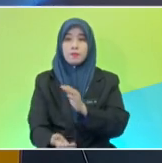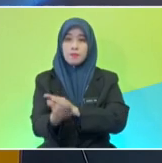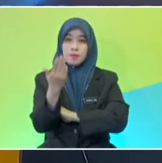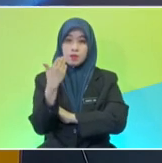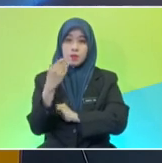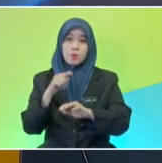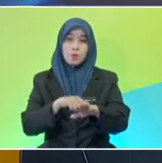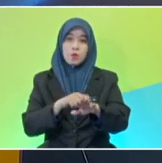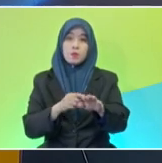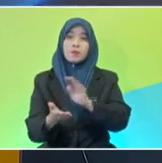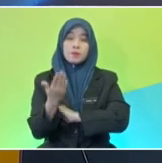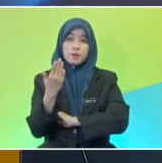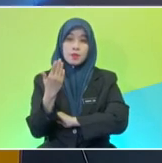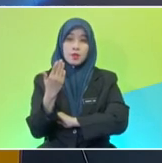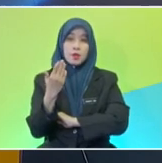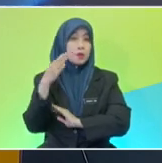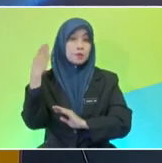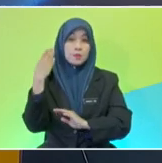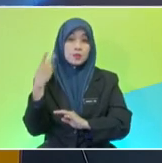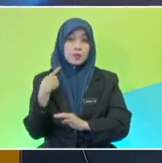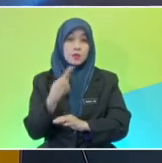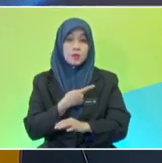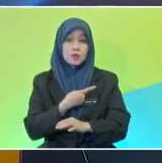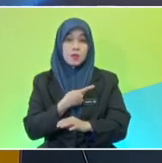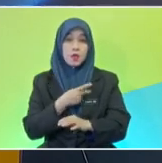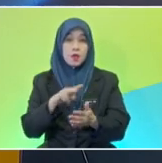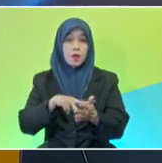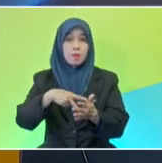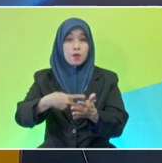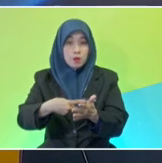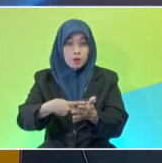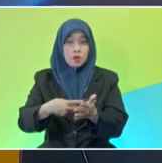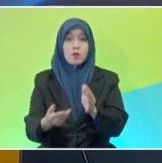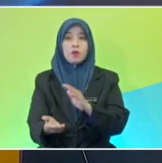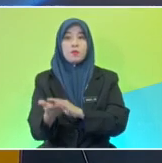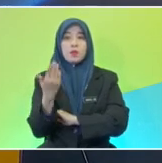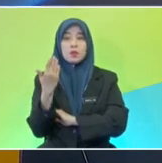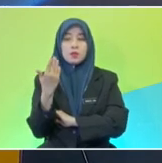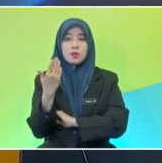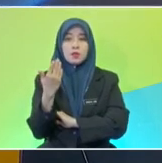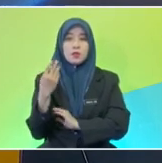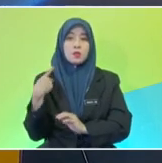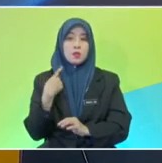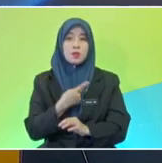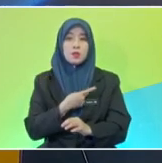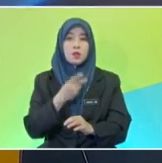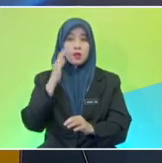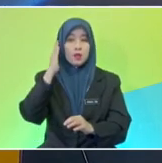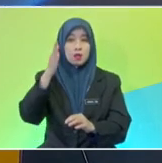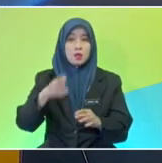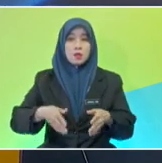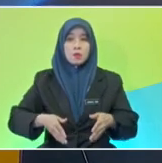Kenapa biasanya kalau kita nak pergi bangun pagi tu biasanya kita nak buat apa? biasanya untuk kita menjalankan kita